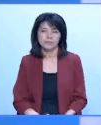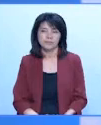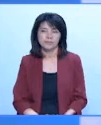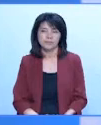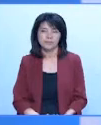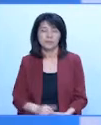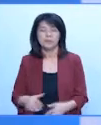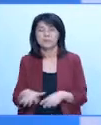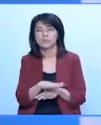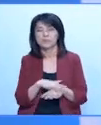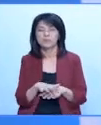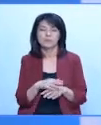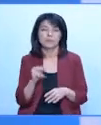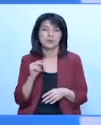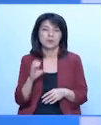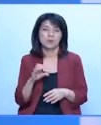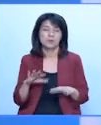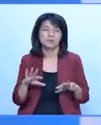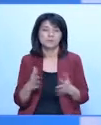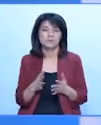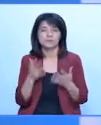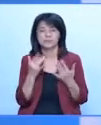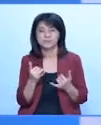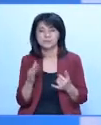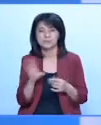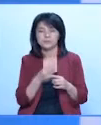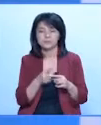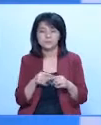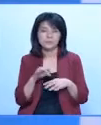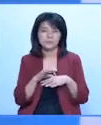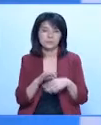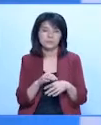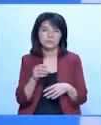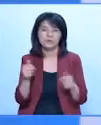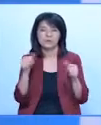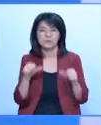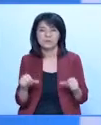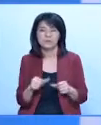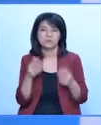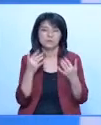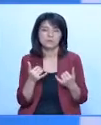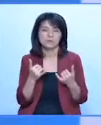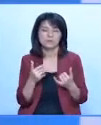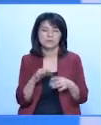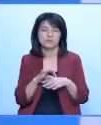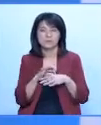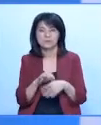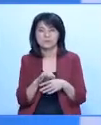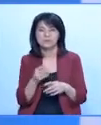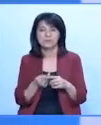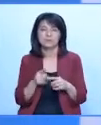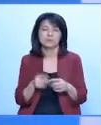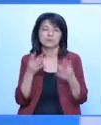Елдегі төтенше жағдайға байланысты өңірдегі мәдени іс-шараларды өткізу форматы өзгертілді. Келе жатқан мамыр мерекелерінде шерулер болмайды.